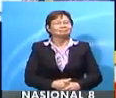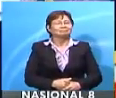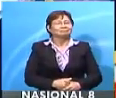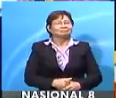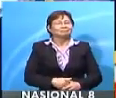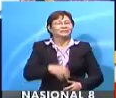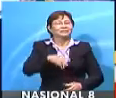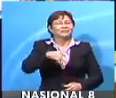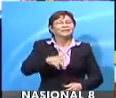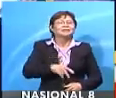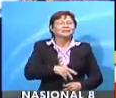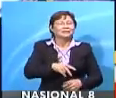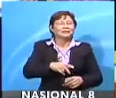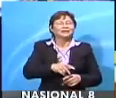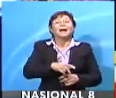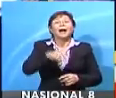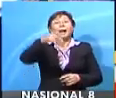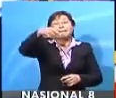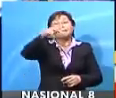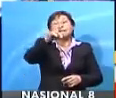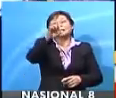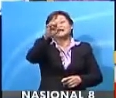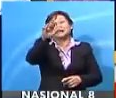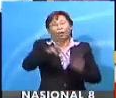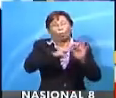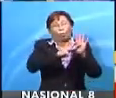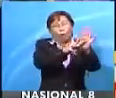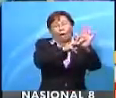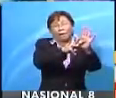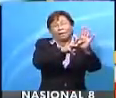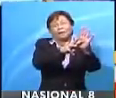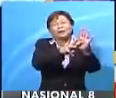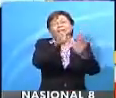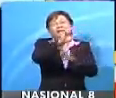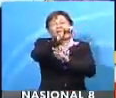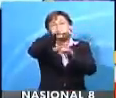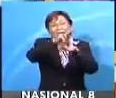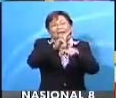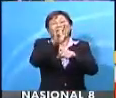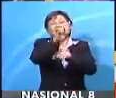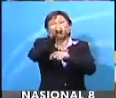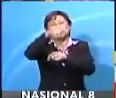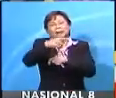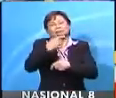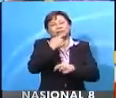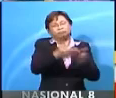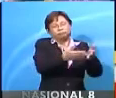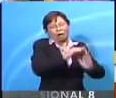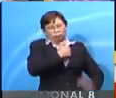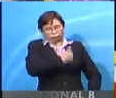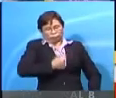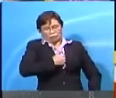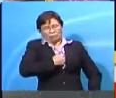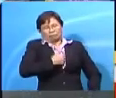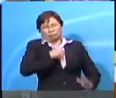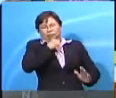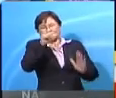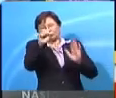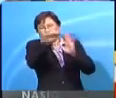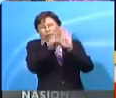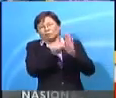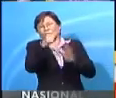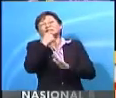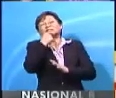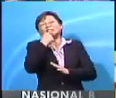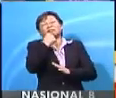Tan Sri Pandikar Amin Mulia menuntut wakil DAP Kelang Patah Lim Kit Siang membuat permohonan maaf tanpa syarat. Ia ekoran kenyataan